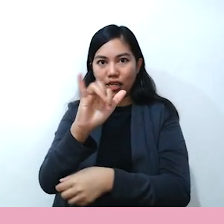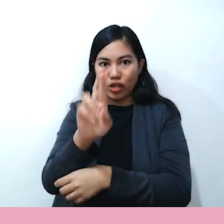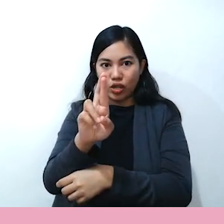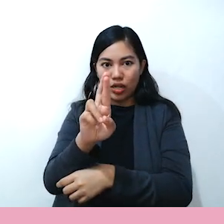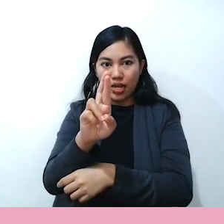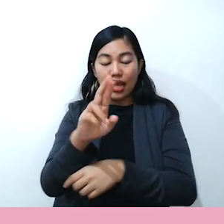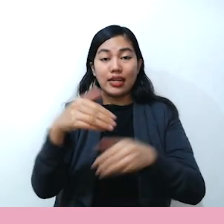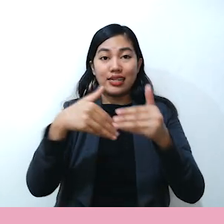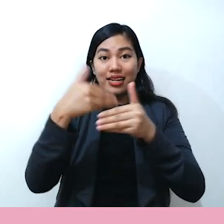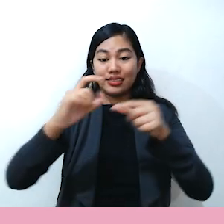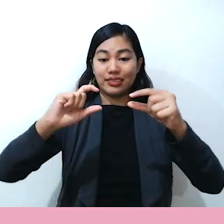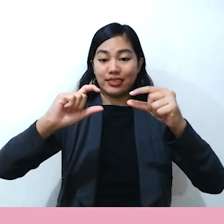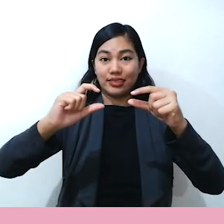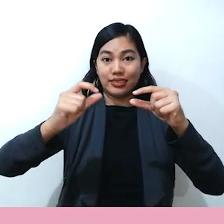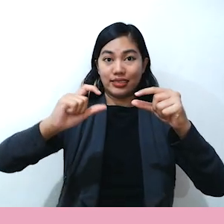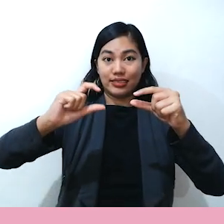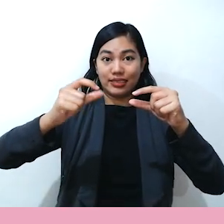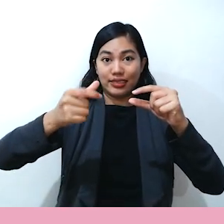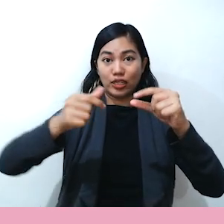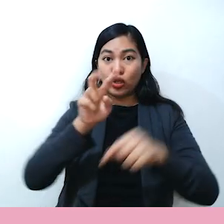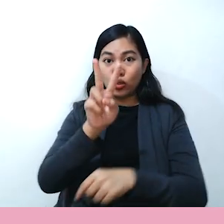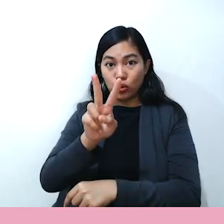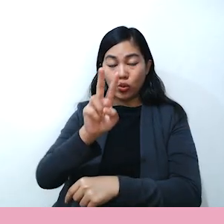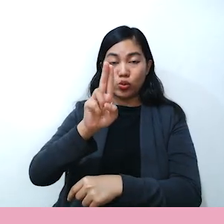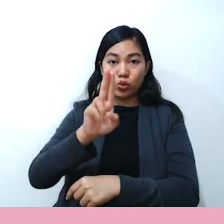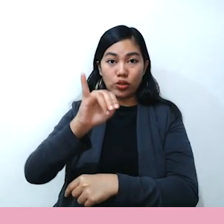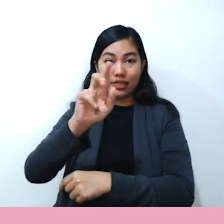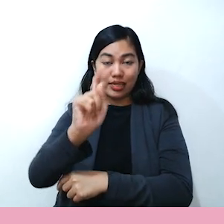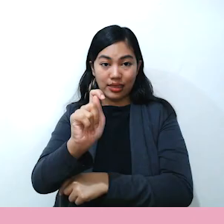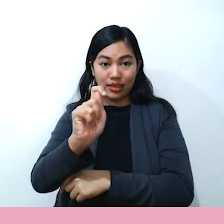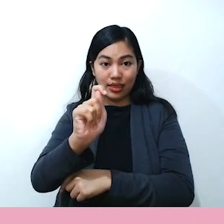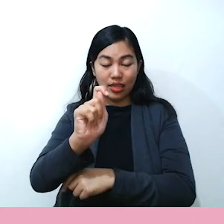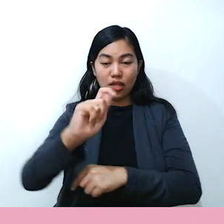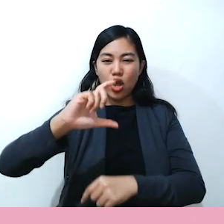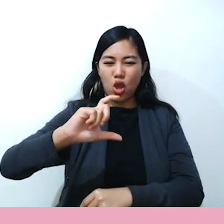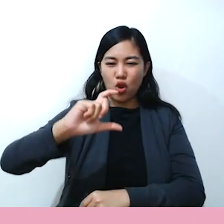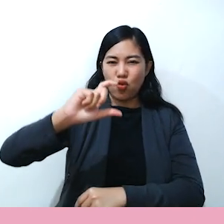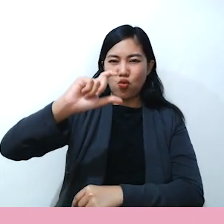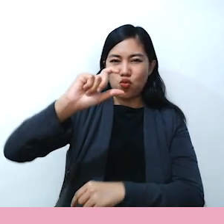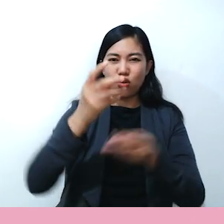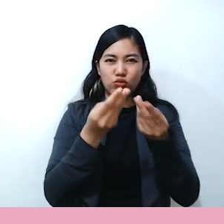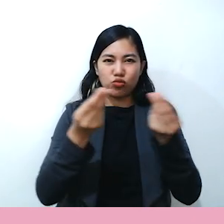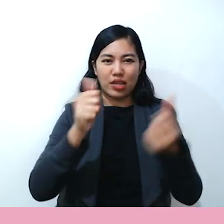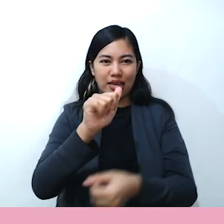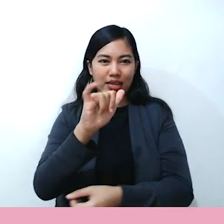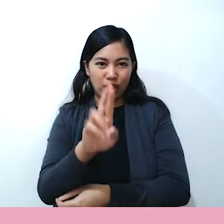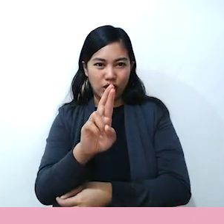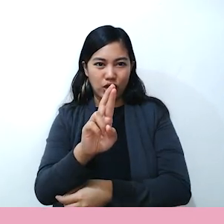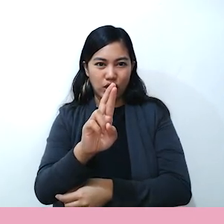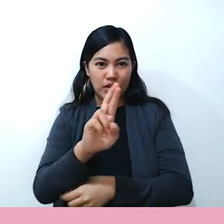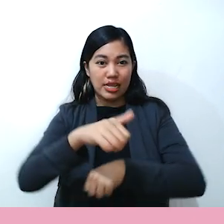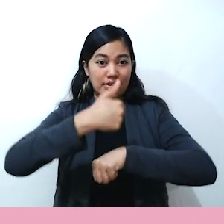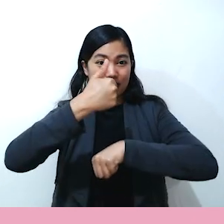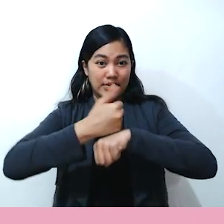iniikot ko ang dose selector papunta sa 2 units at itinutulak ang hangin palabas. Chine-check ko na ang dose ay nakatapat sa 0, pagkatapos